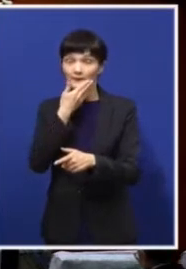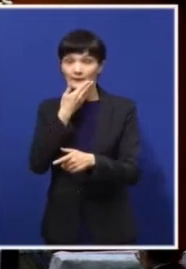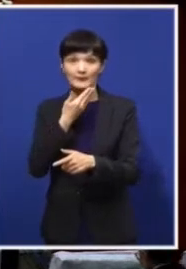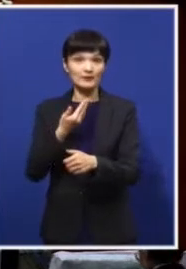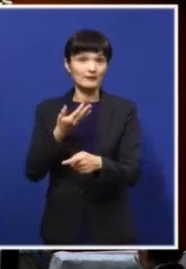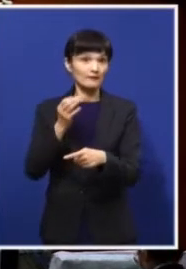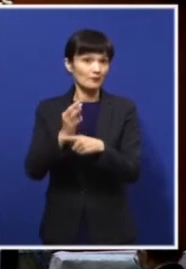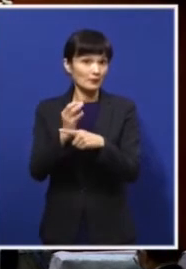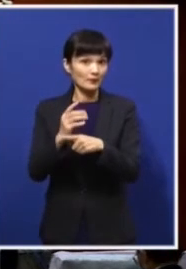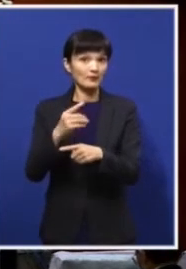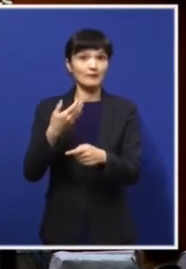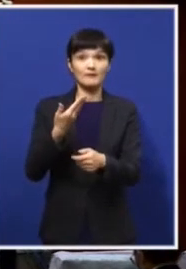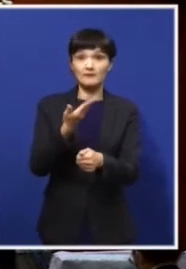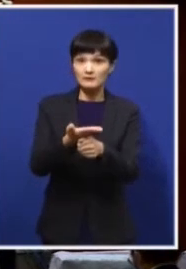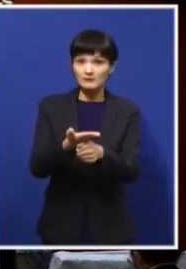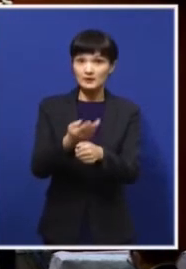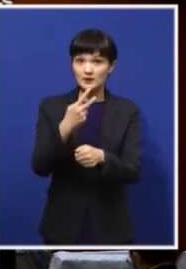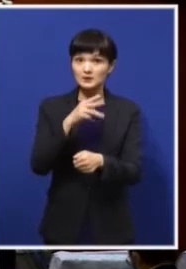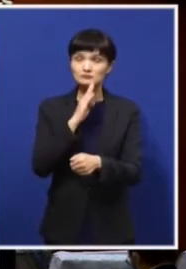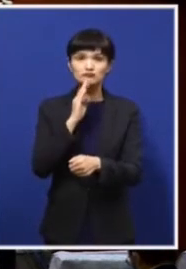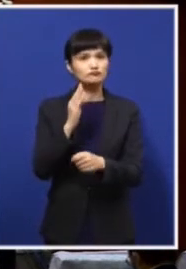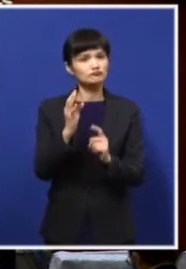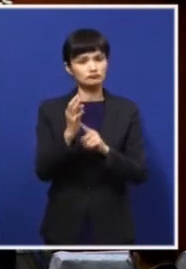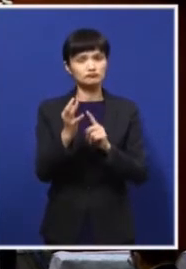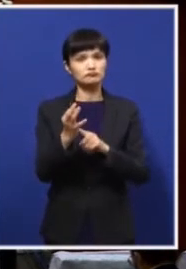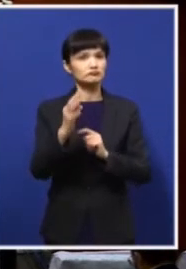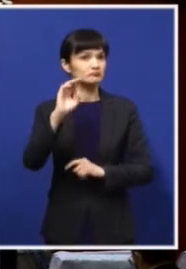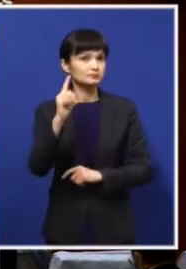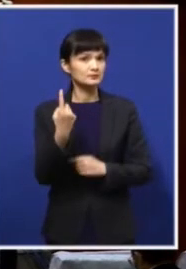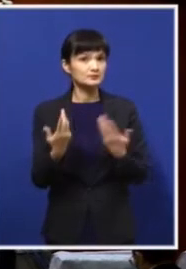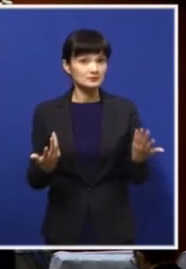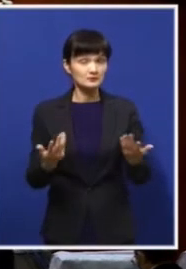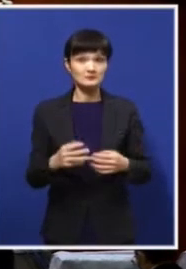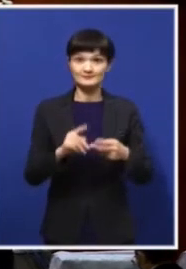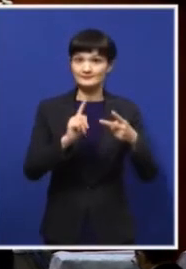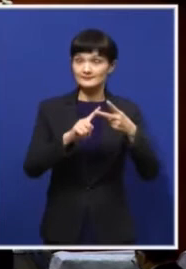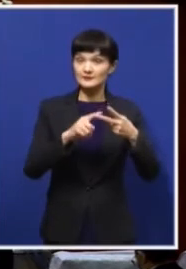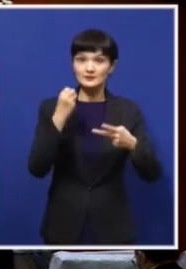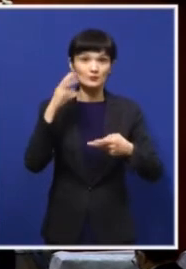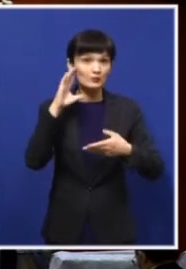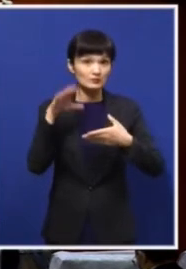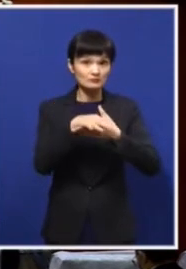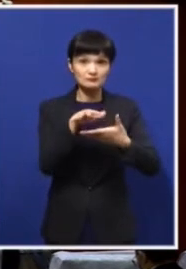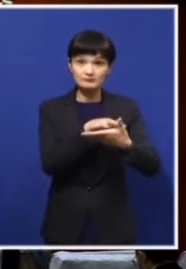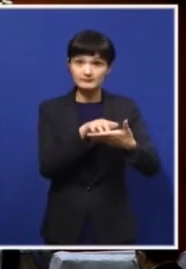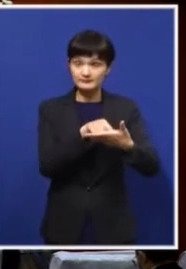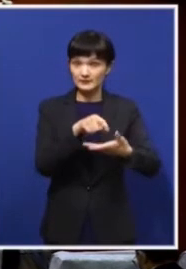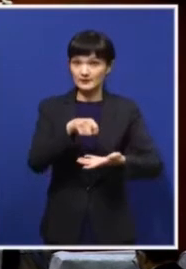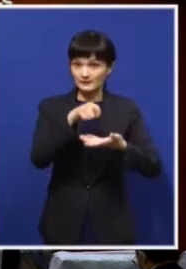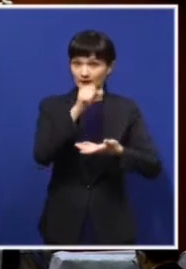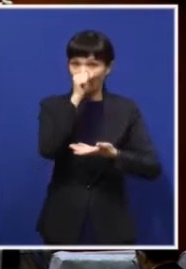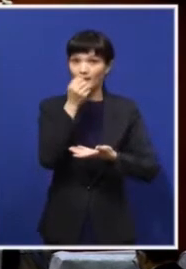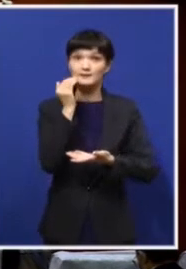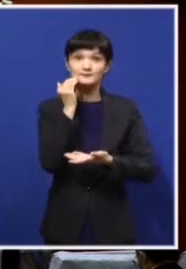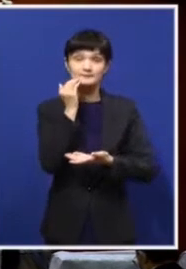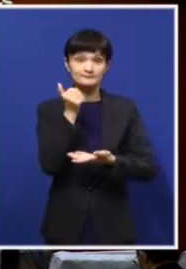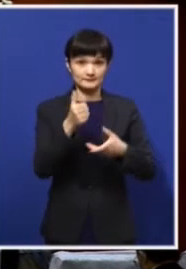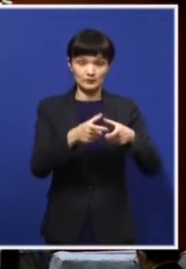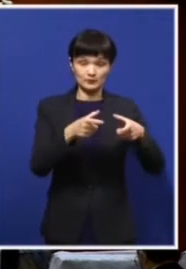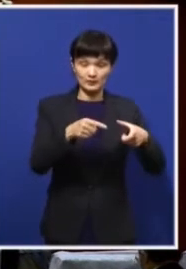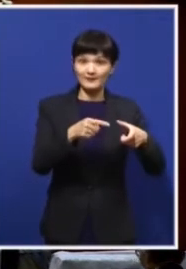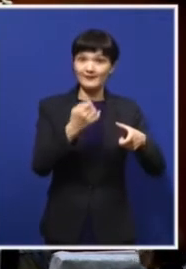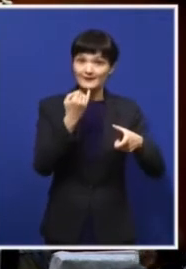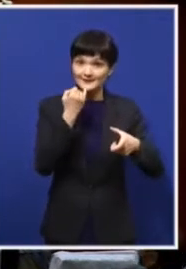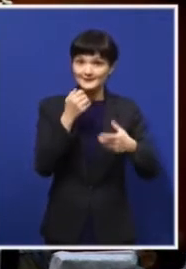的来源是什么？然后第二个问题是说，在新闻稿里面也提到说，在这个好时券的部分有机会可以抽中